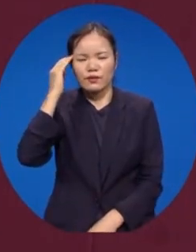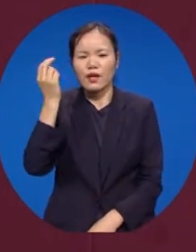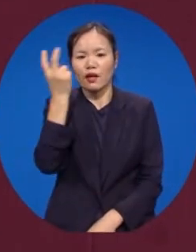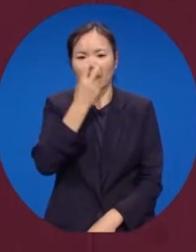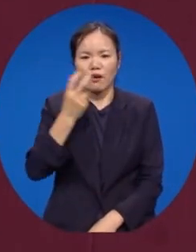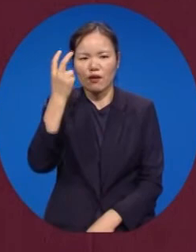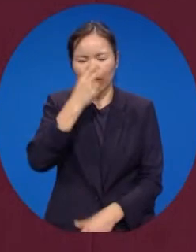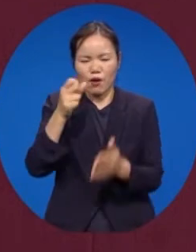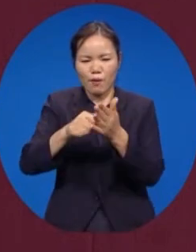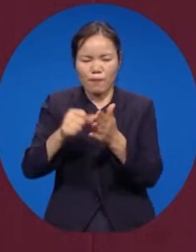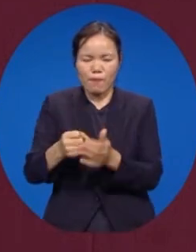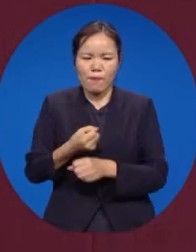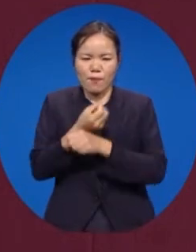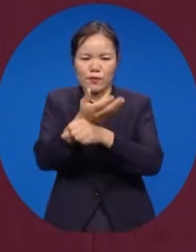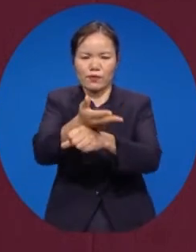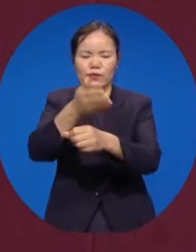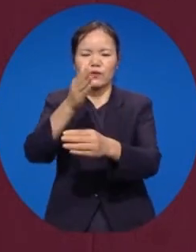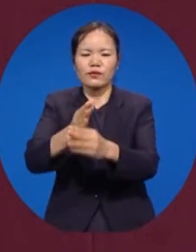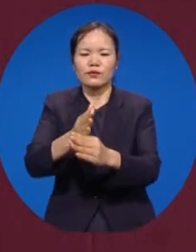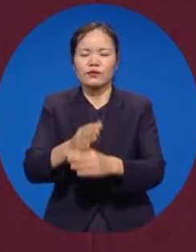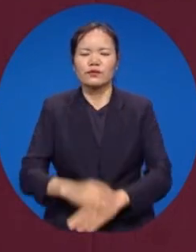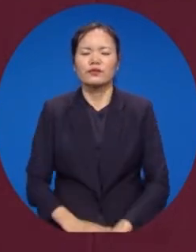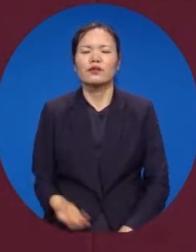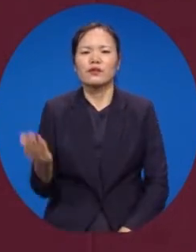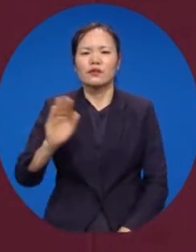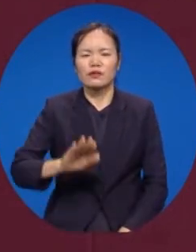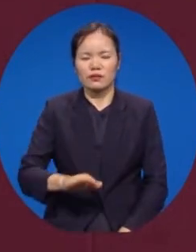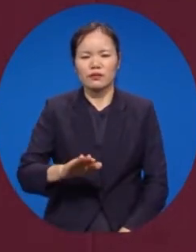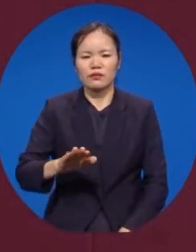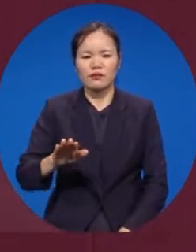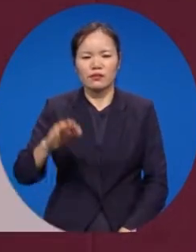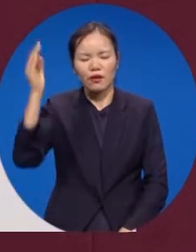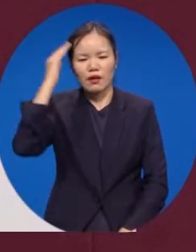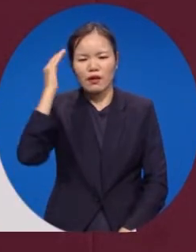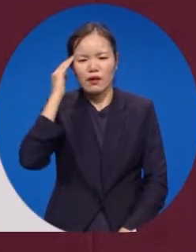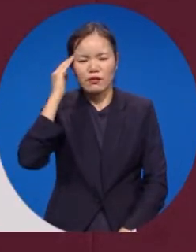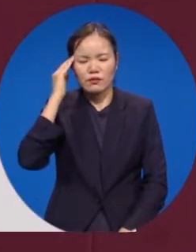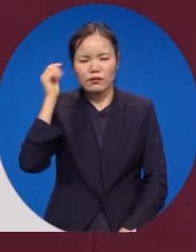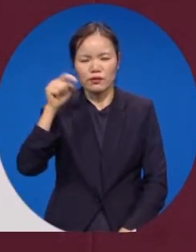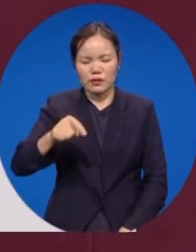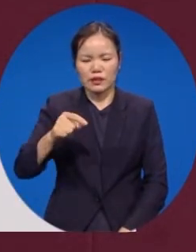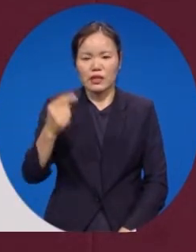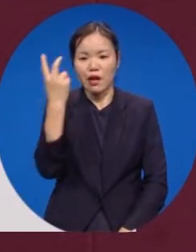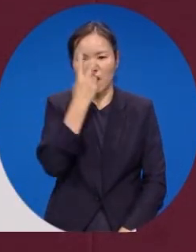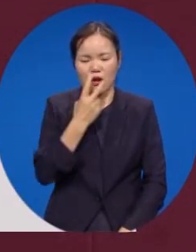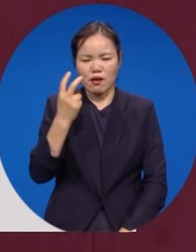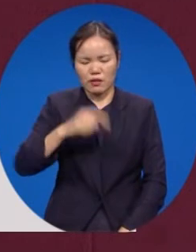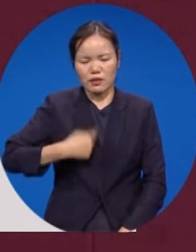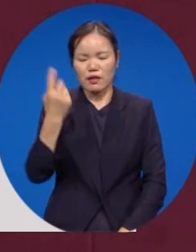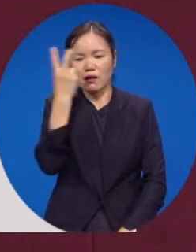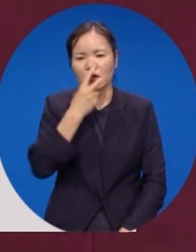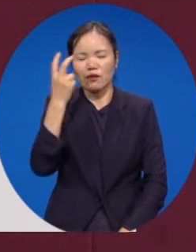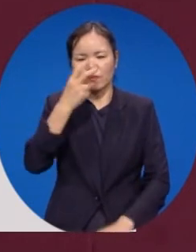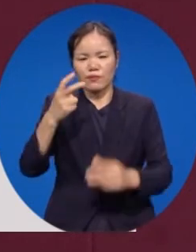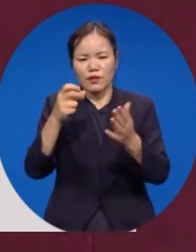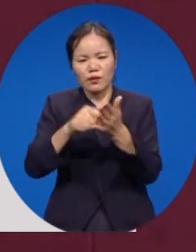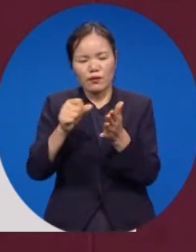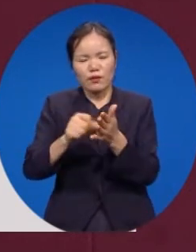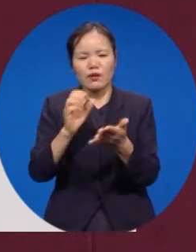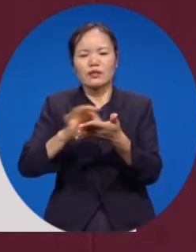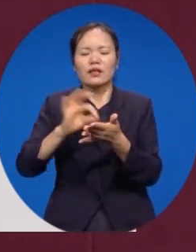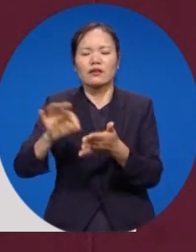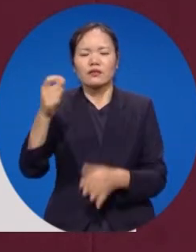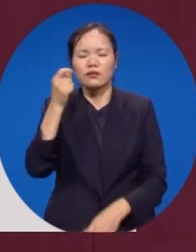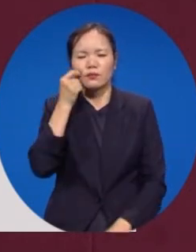키트를 수출하고 있습니다. 그런데 정작 우리는 이 자가진단 키트를 사용하지 못하고